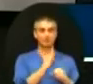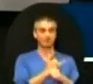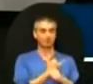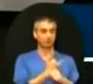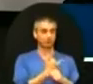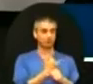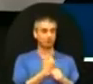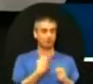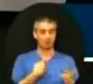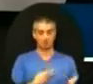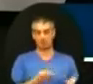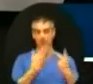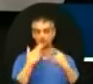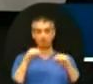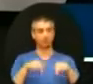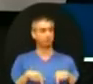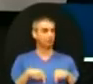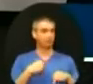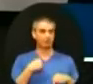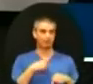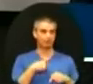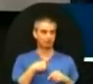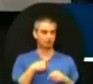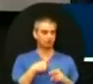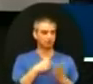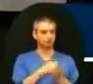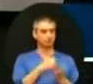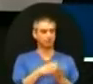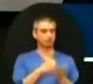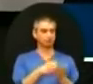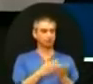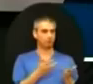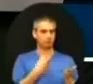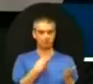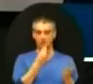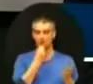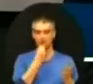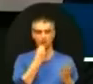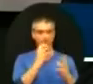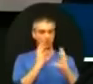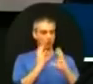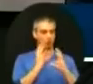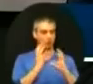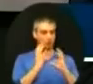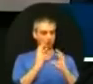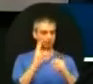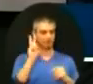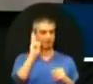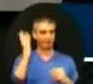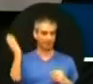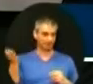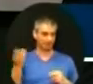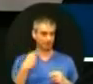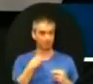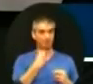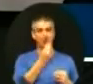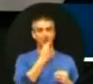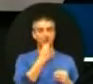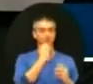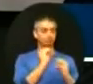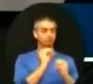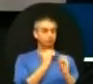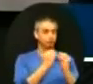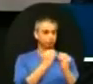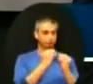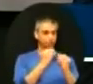יבשים. חזרנו לארץ ישראל ואנחנו מהדרים במצווה. אנחנו אוכלים קוקוס מווייטנאם. אנחנו אוכלים